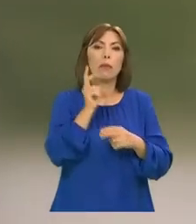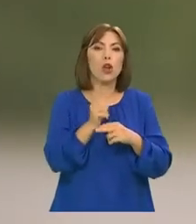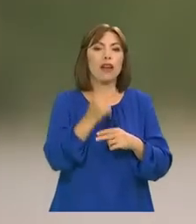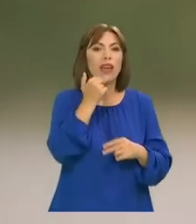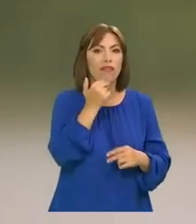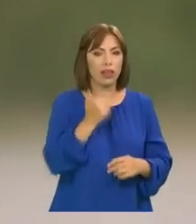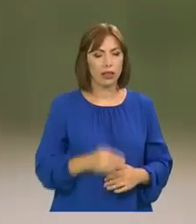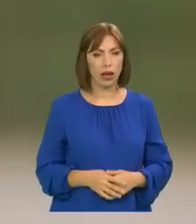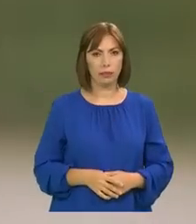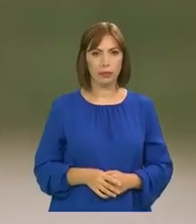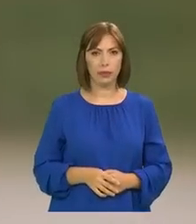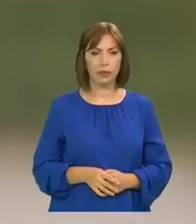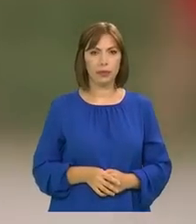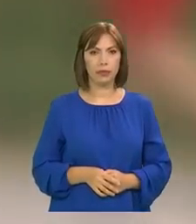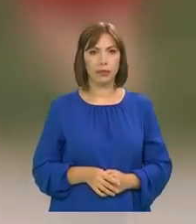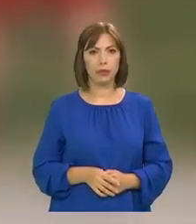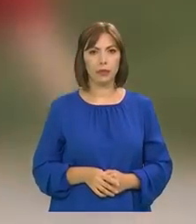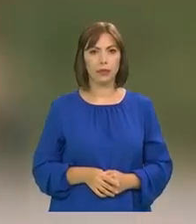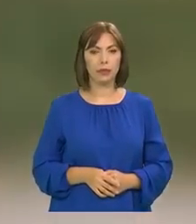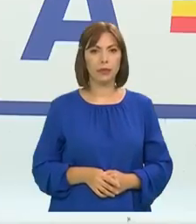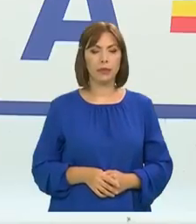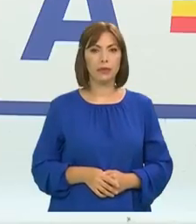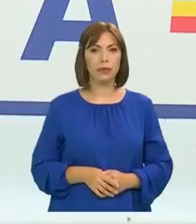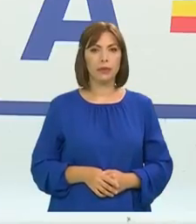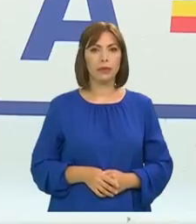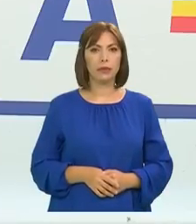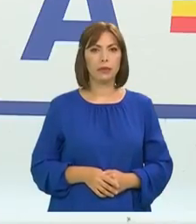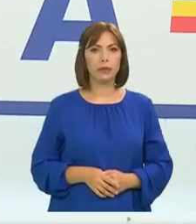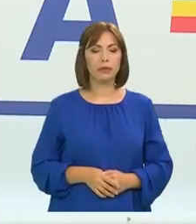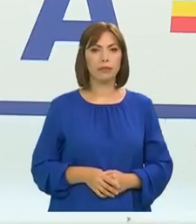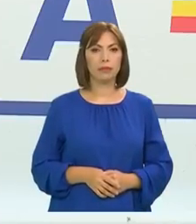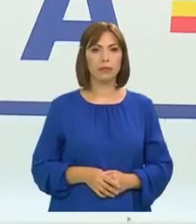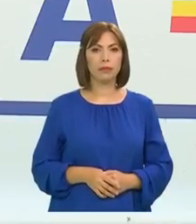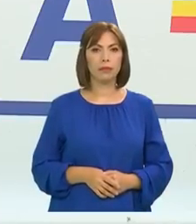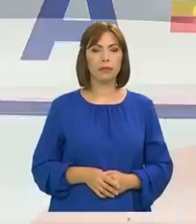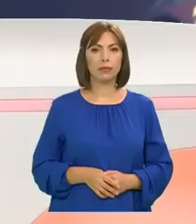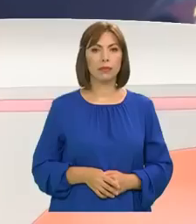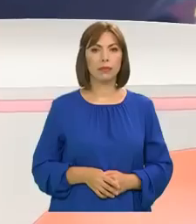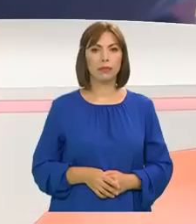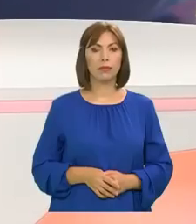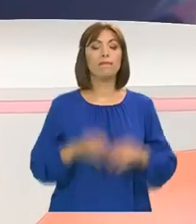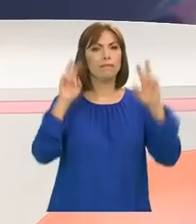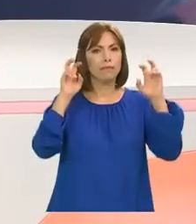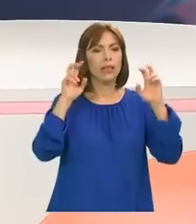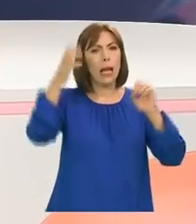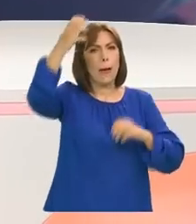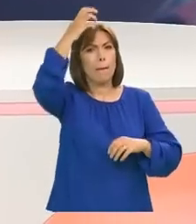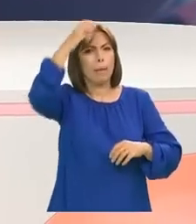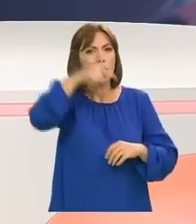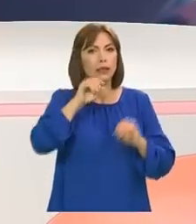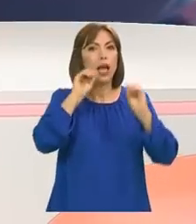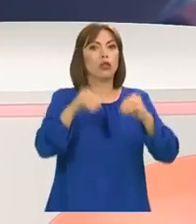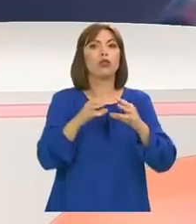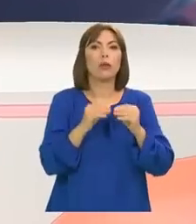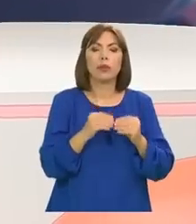de pornografie infantilă. Împăratul a ajuns